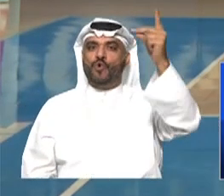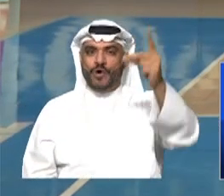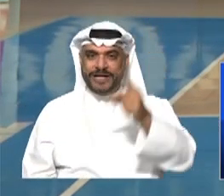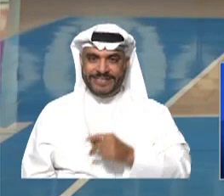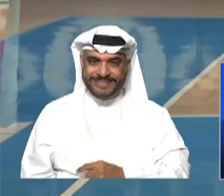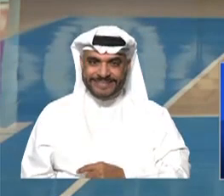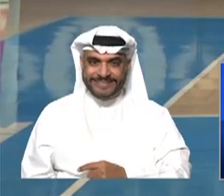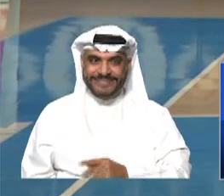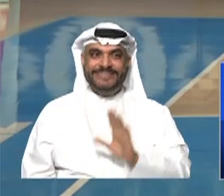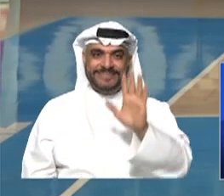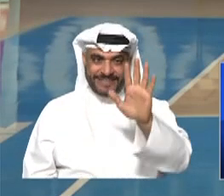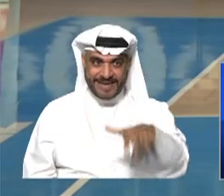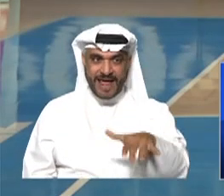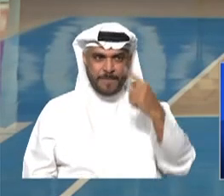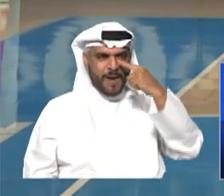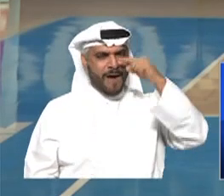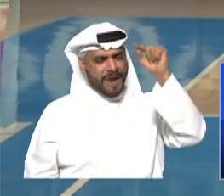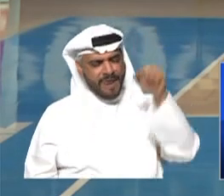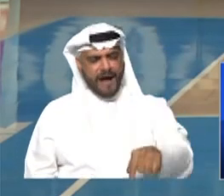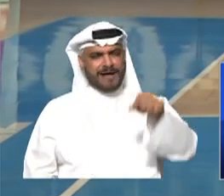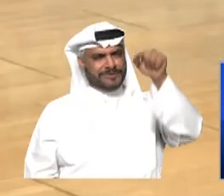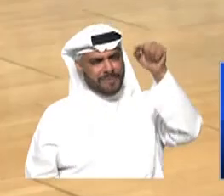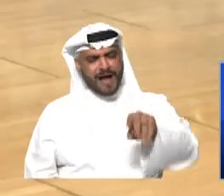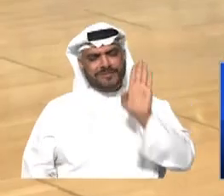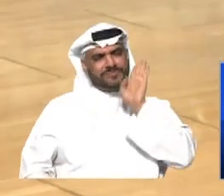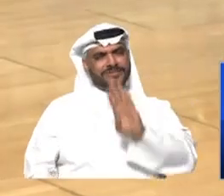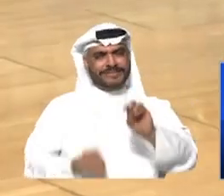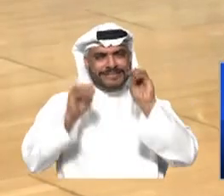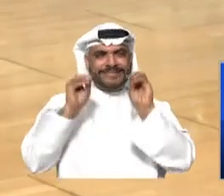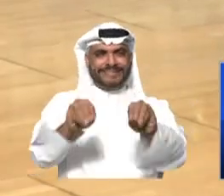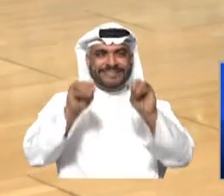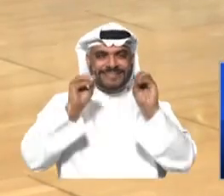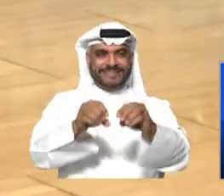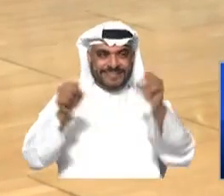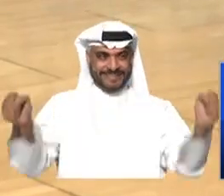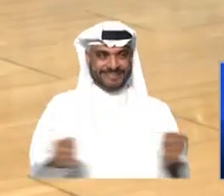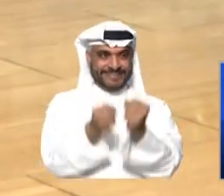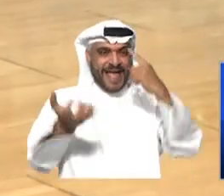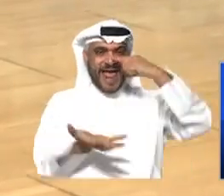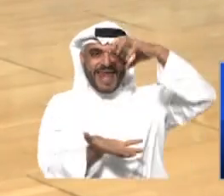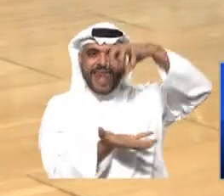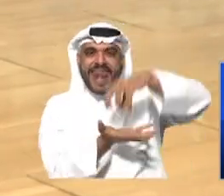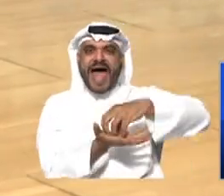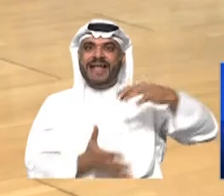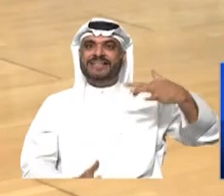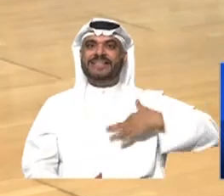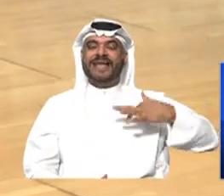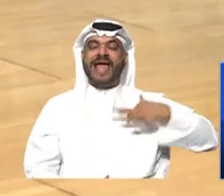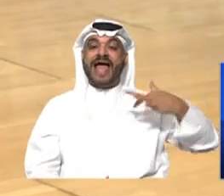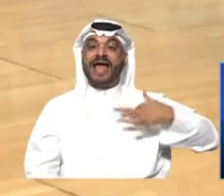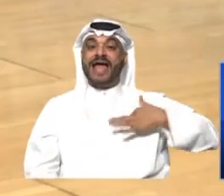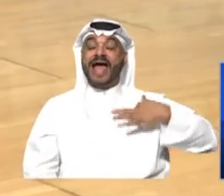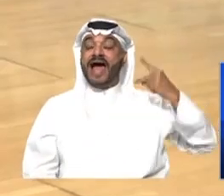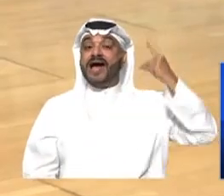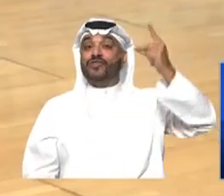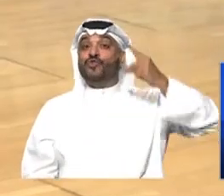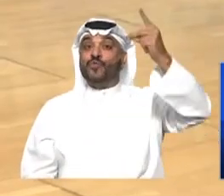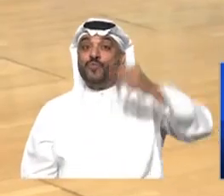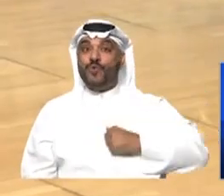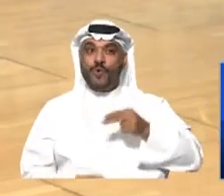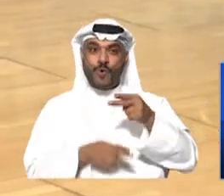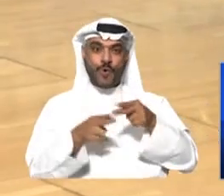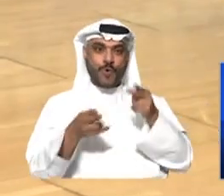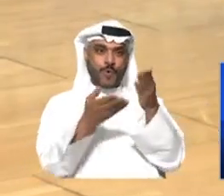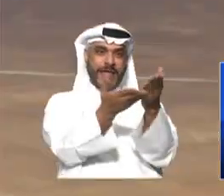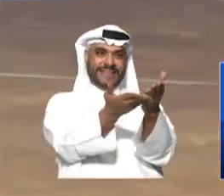محاله فالاصرار سيد الموقف نادي الطموح الكويتي قدم الرعايه والتجهيزات لذوي